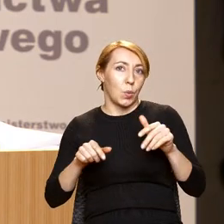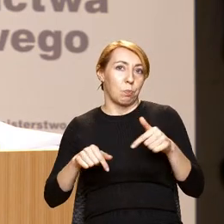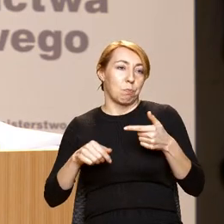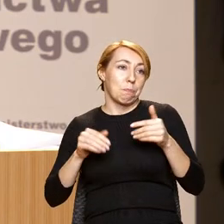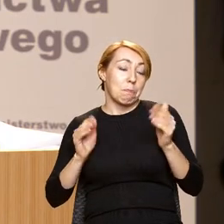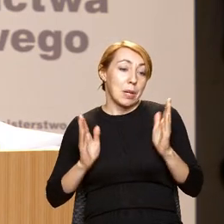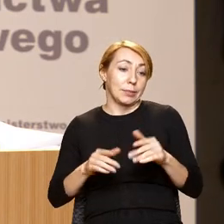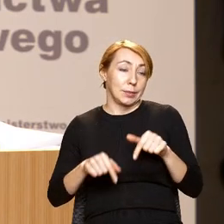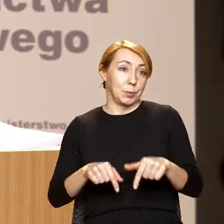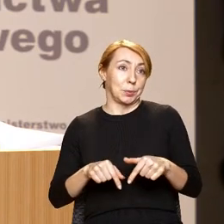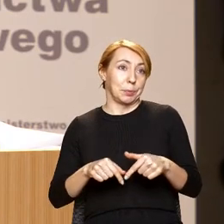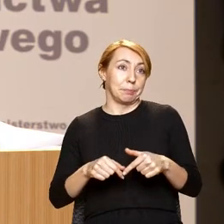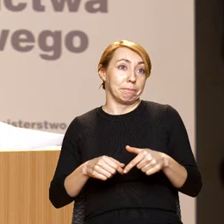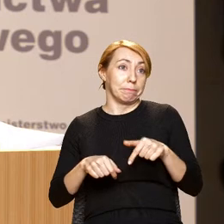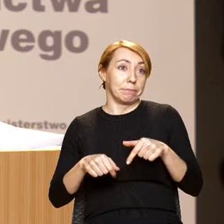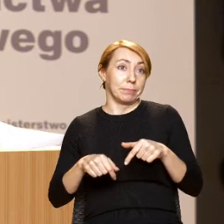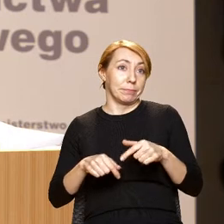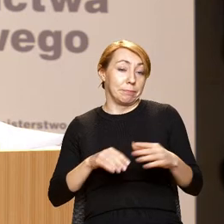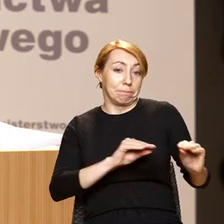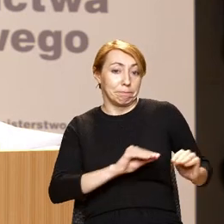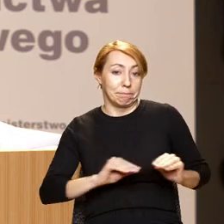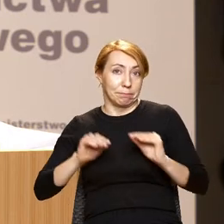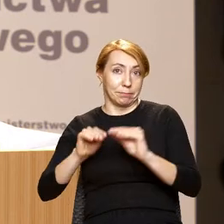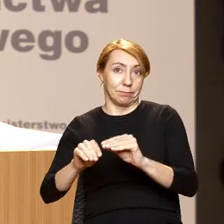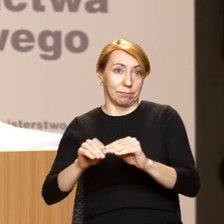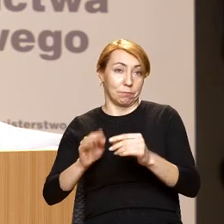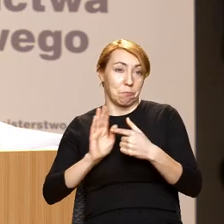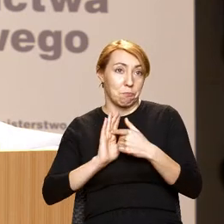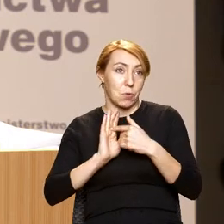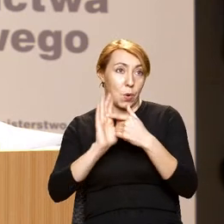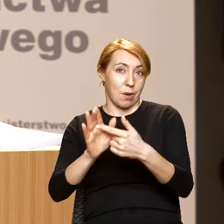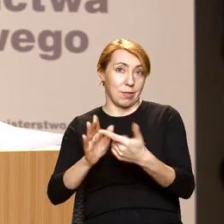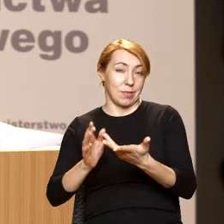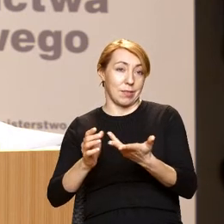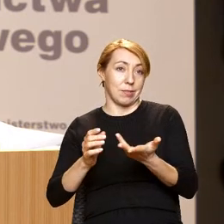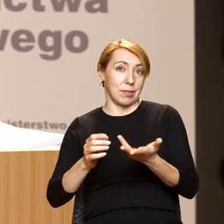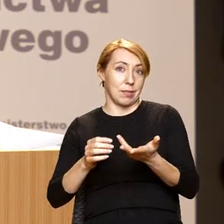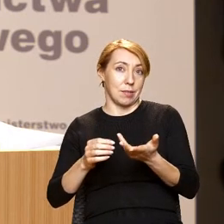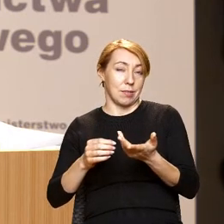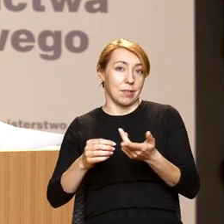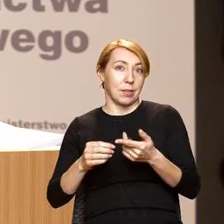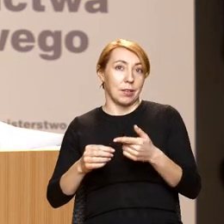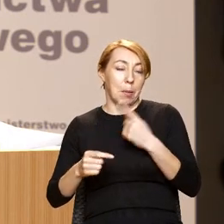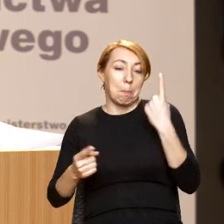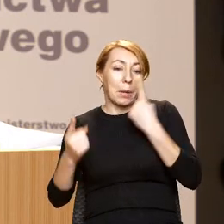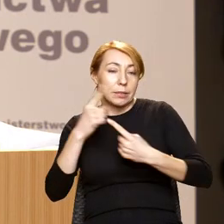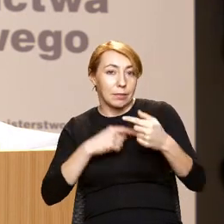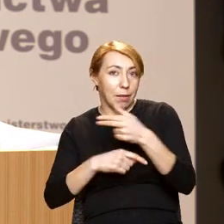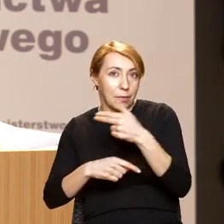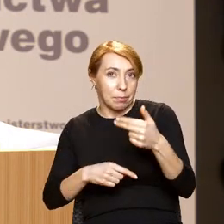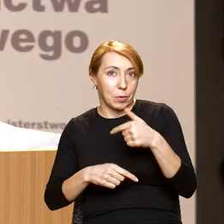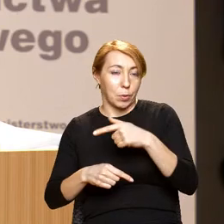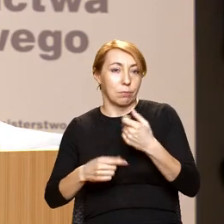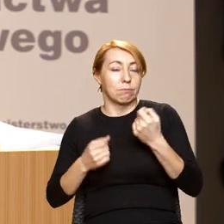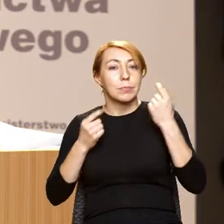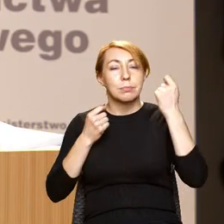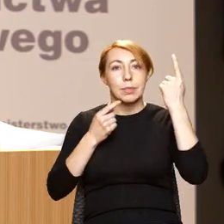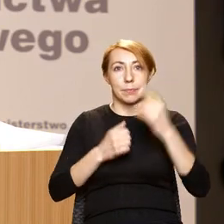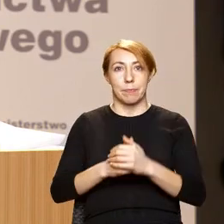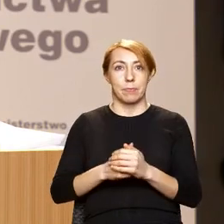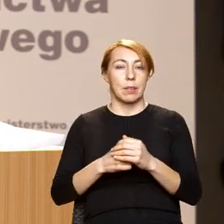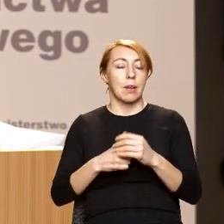albo zatoką, gdzie te rzeczy chcemy spotykać, myśleć o nich i nimi się inspirować.